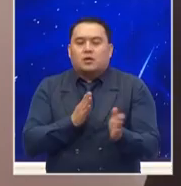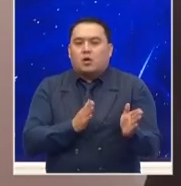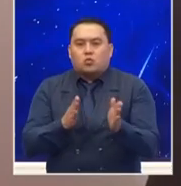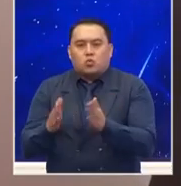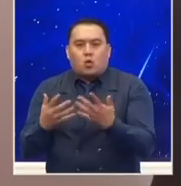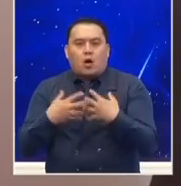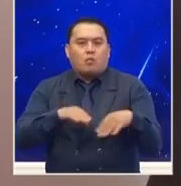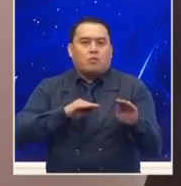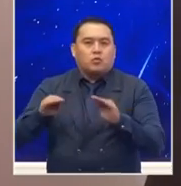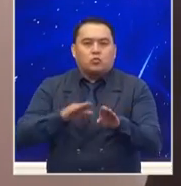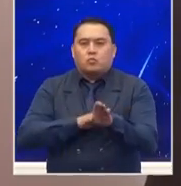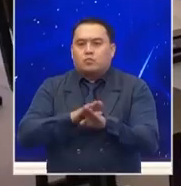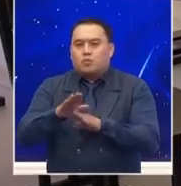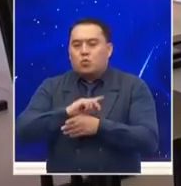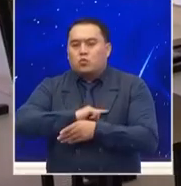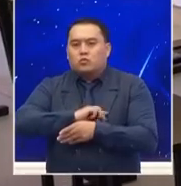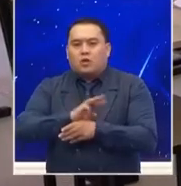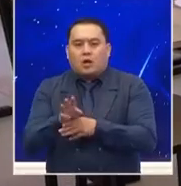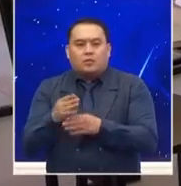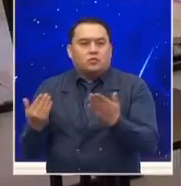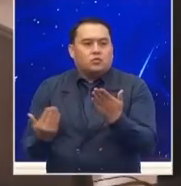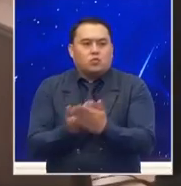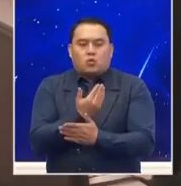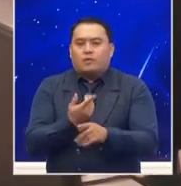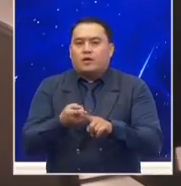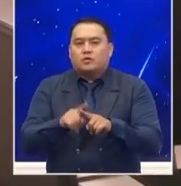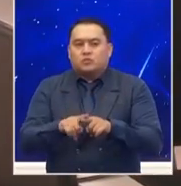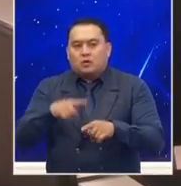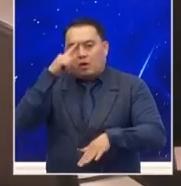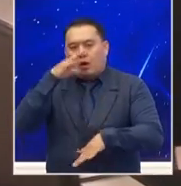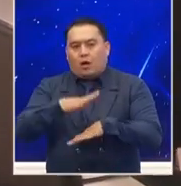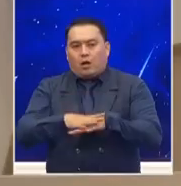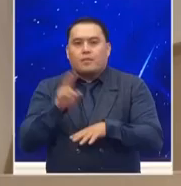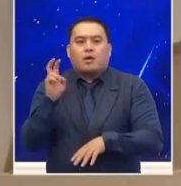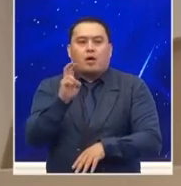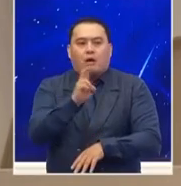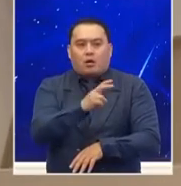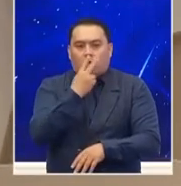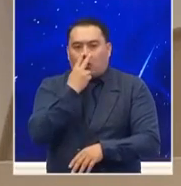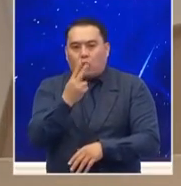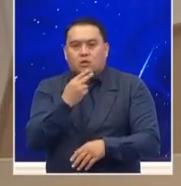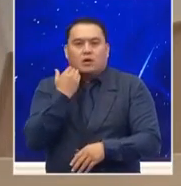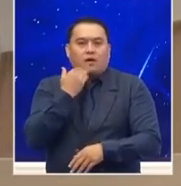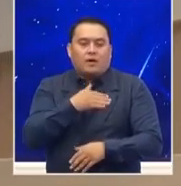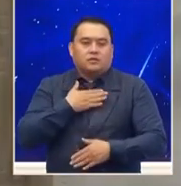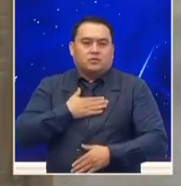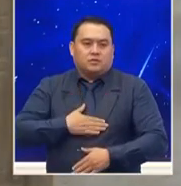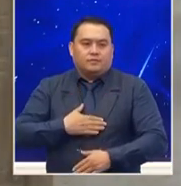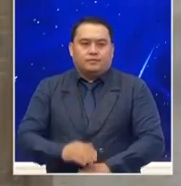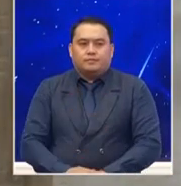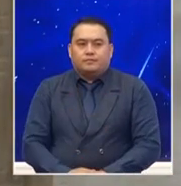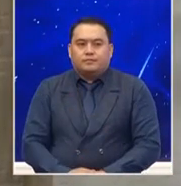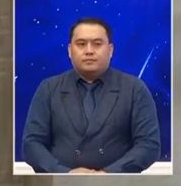құралдарымен безендірілген. Материалдық техникалық базасы талапқа сай. Әкім біраз аралады, құрылыс сапасына риза болды.